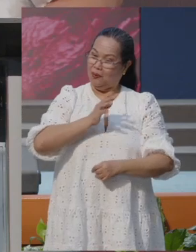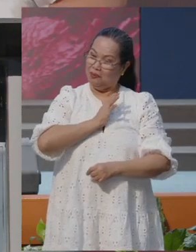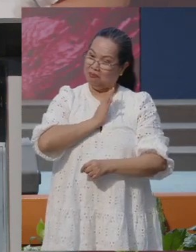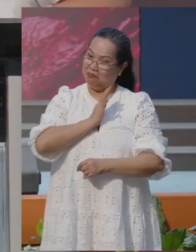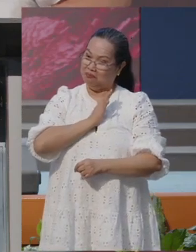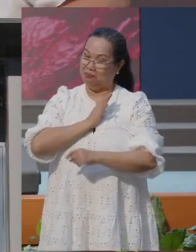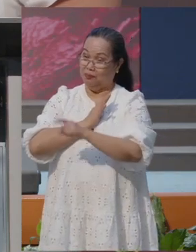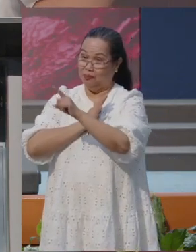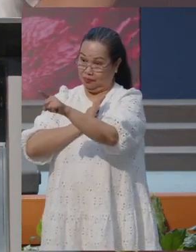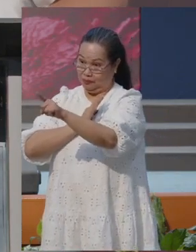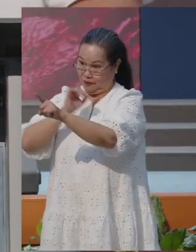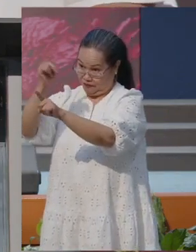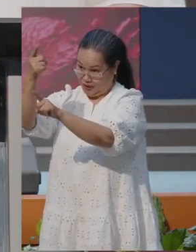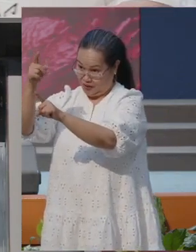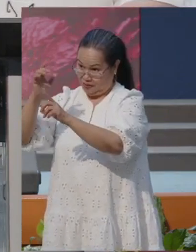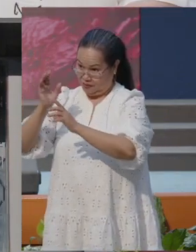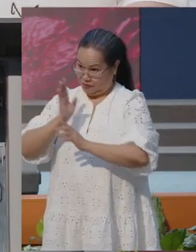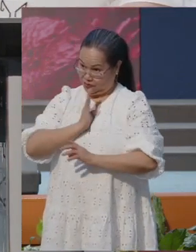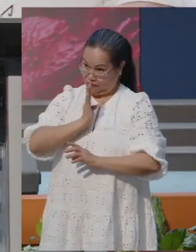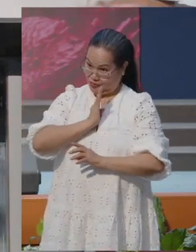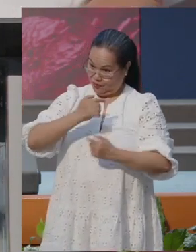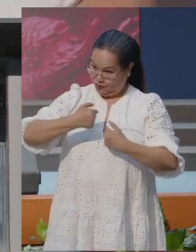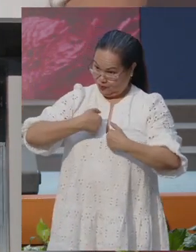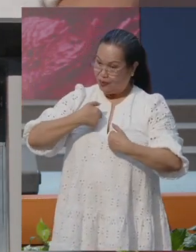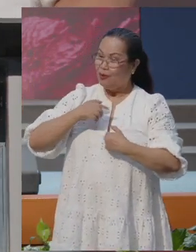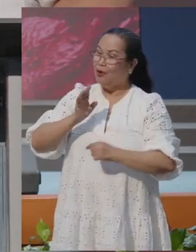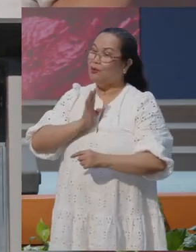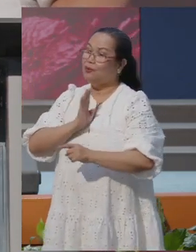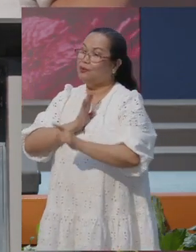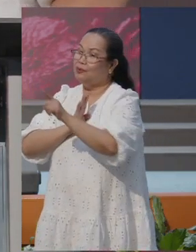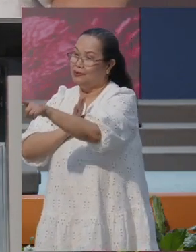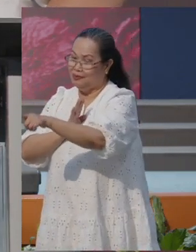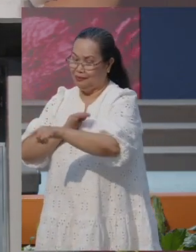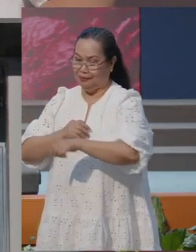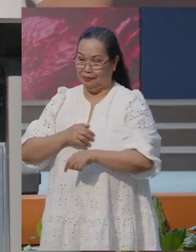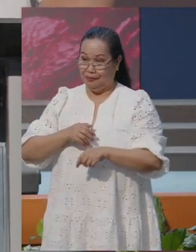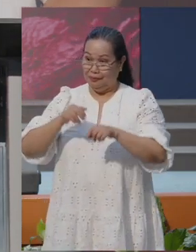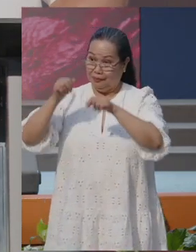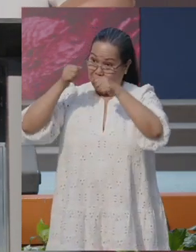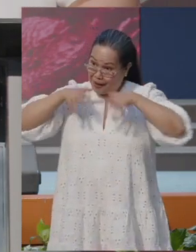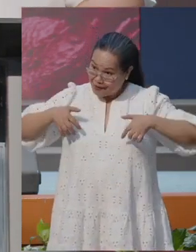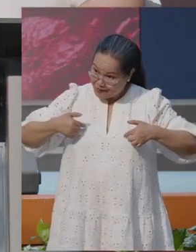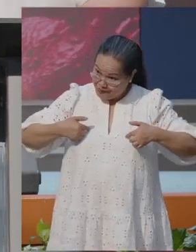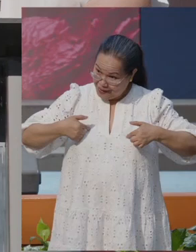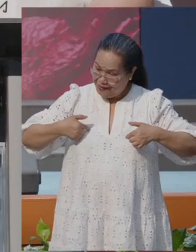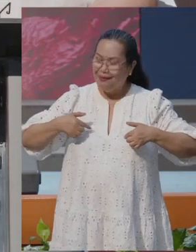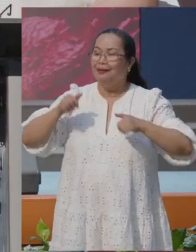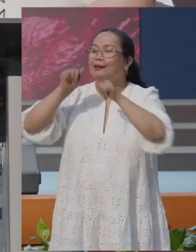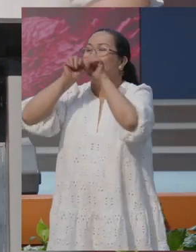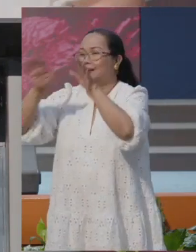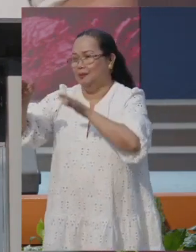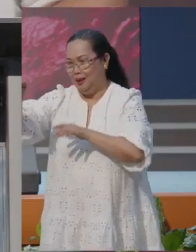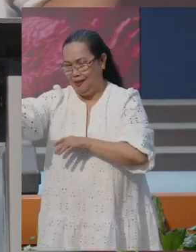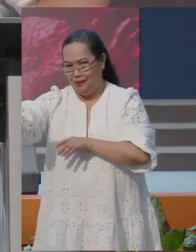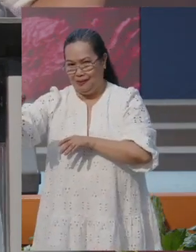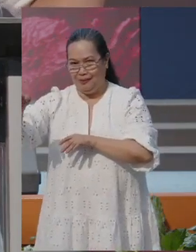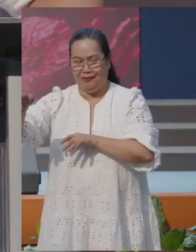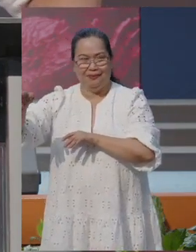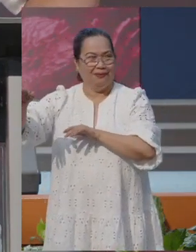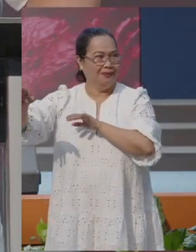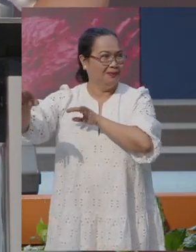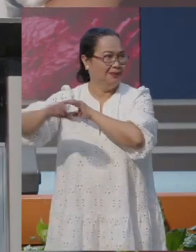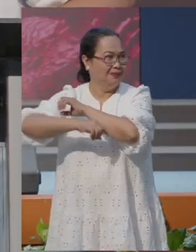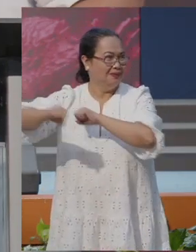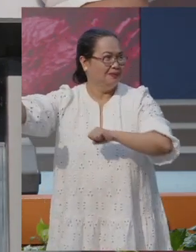them. Gusto ko i-bless nila ako, I will bless them. Gusto nila ipag-pray nila ang kabutihan ko, ay ipag-pray ko